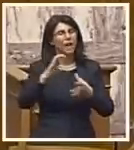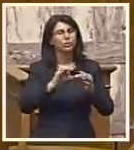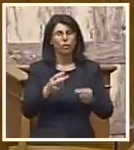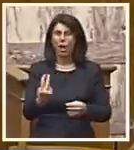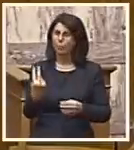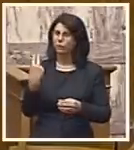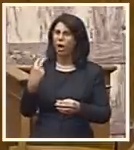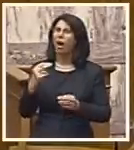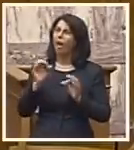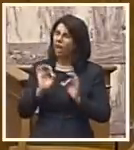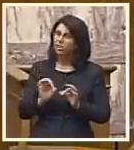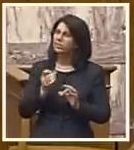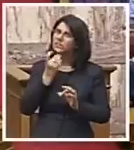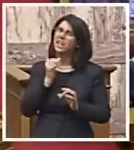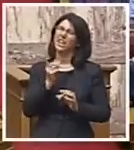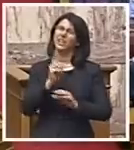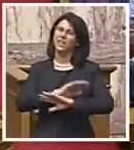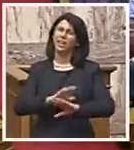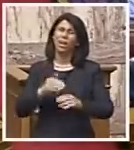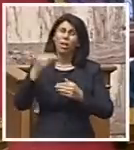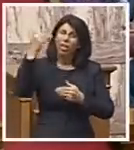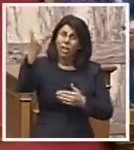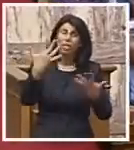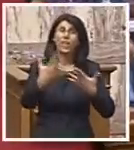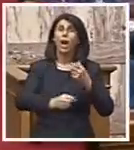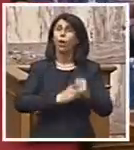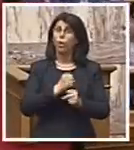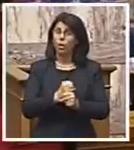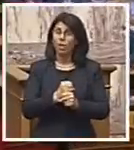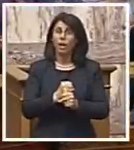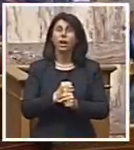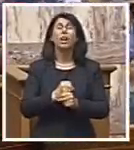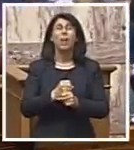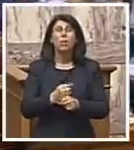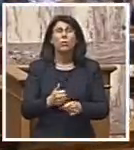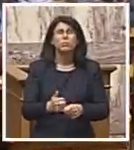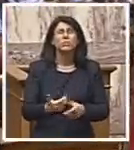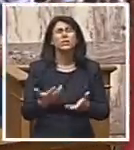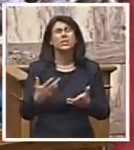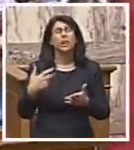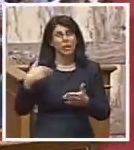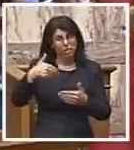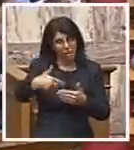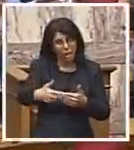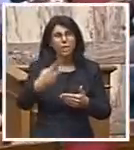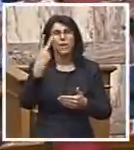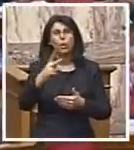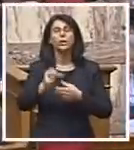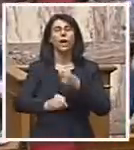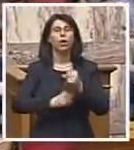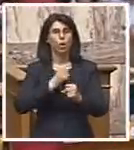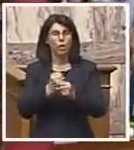πολύ σκληρά. Σε 10 χρόνια κλείνει ο τόπος μας 200 χρόνια από τον αγώνα της απελευθέρωσης και